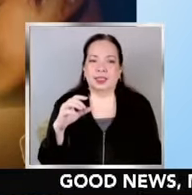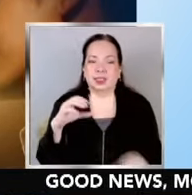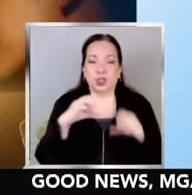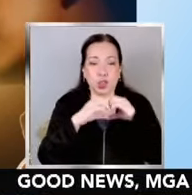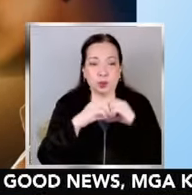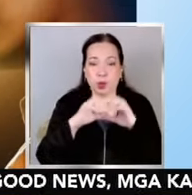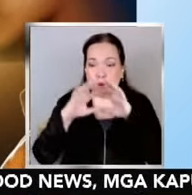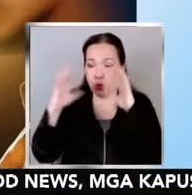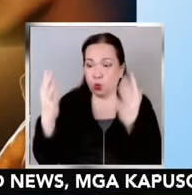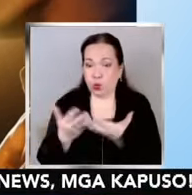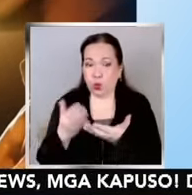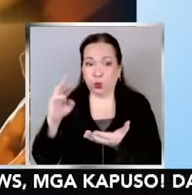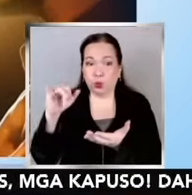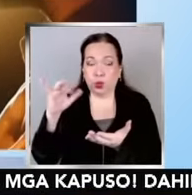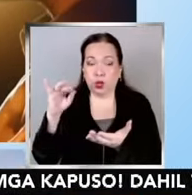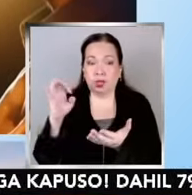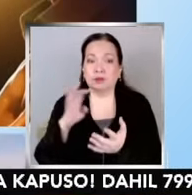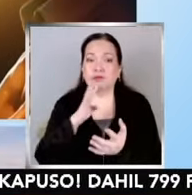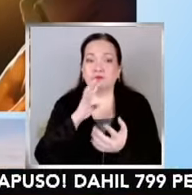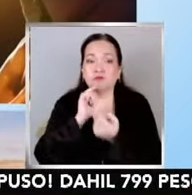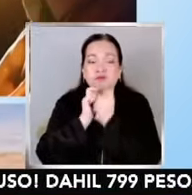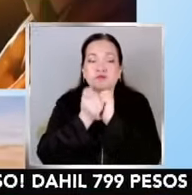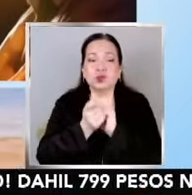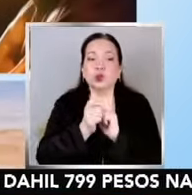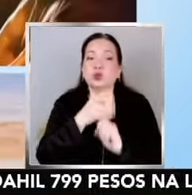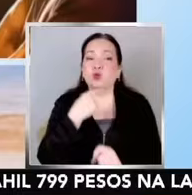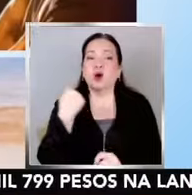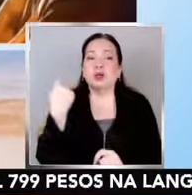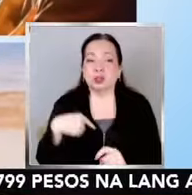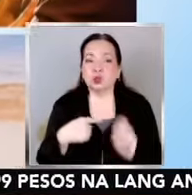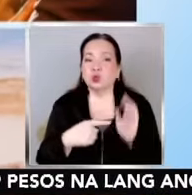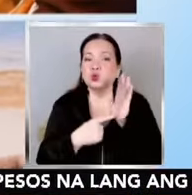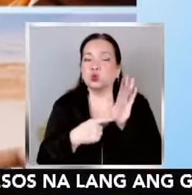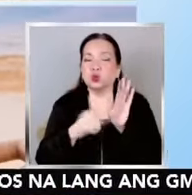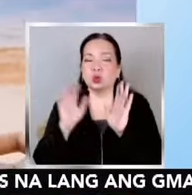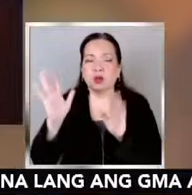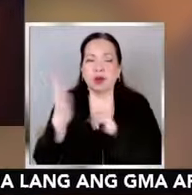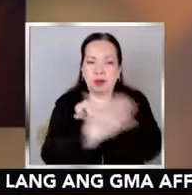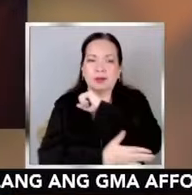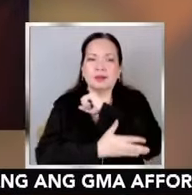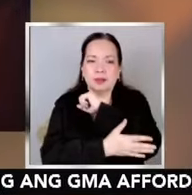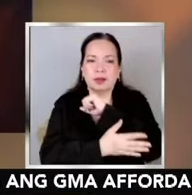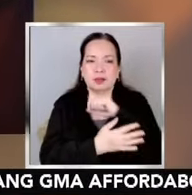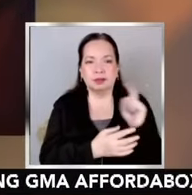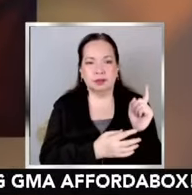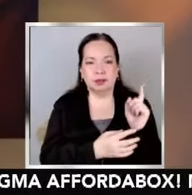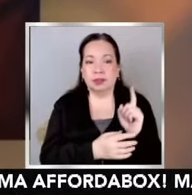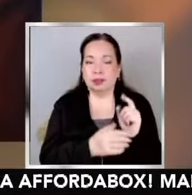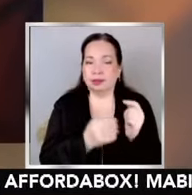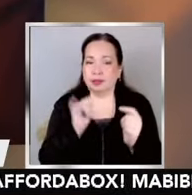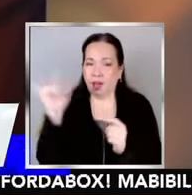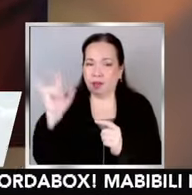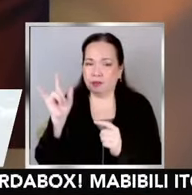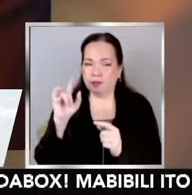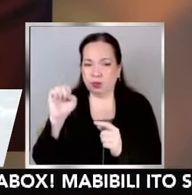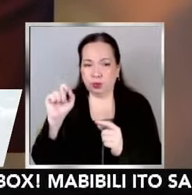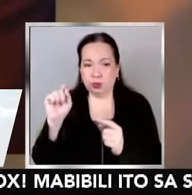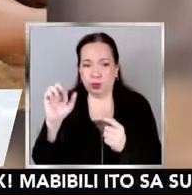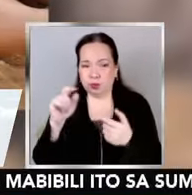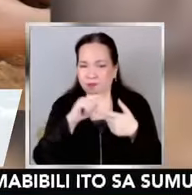idadub in Russian at ipapalabas sa leading Russian broadcaster ang Love You Stranger, Return to